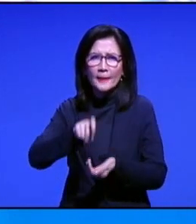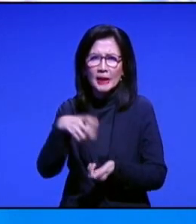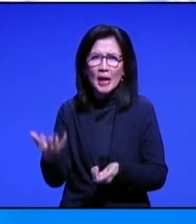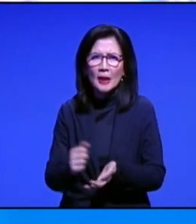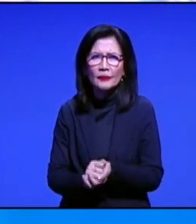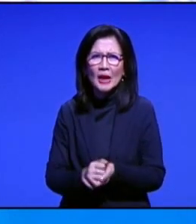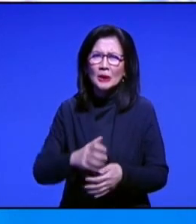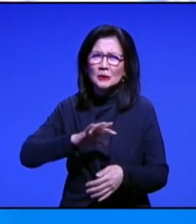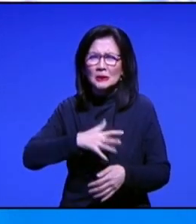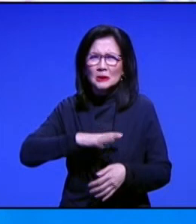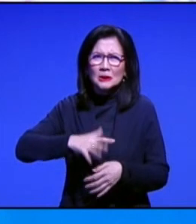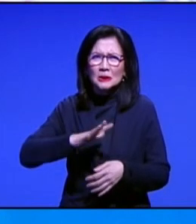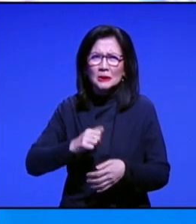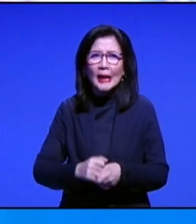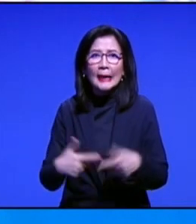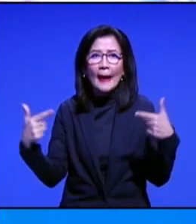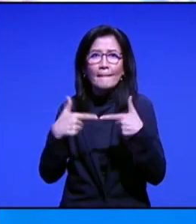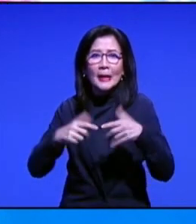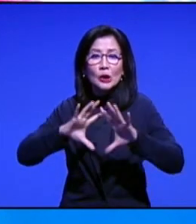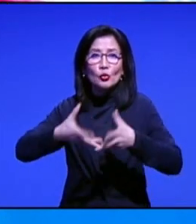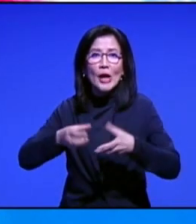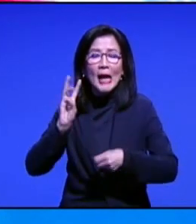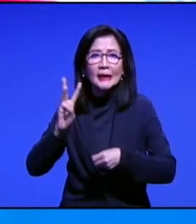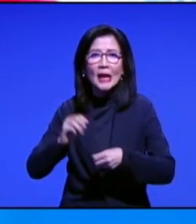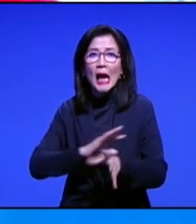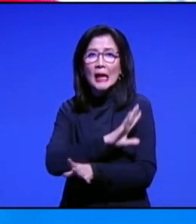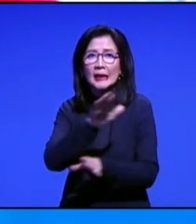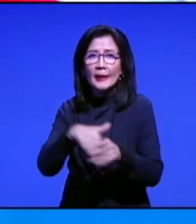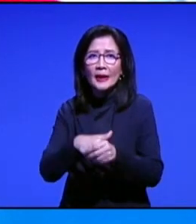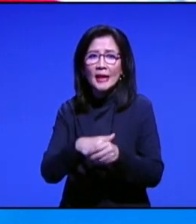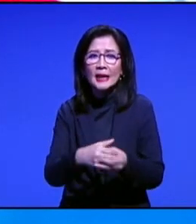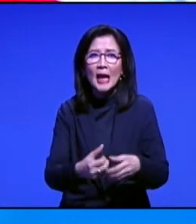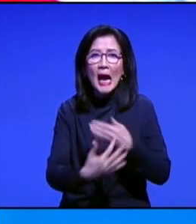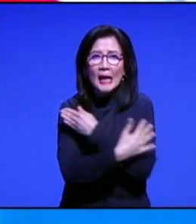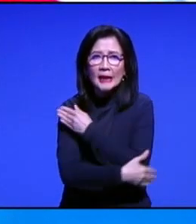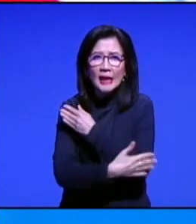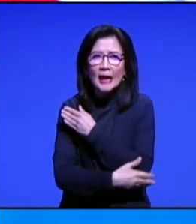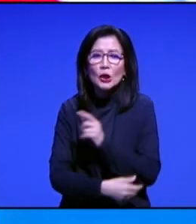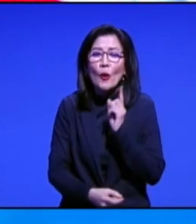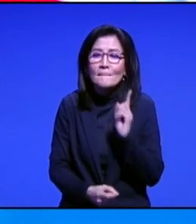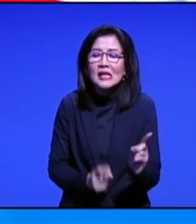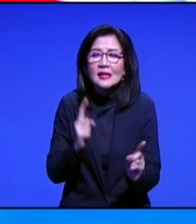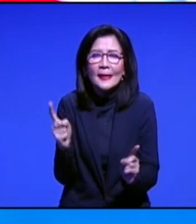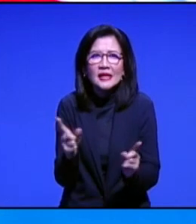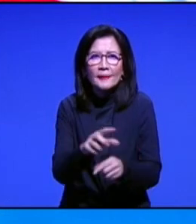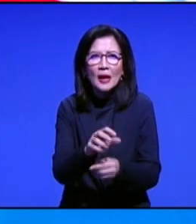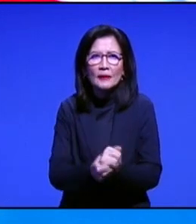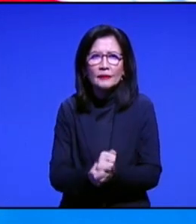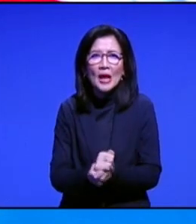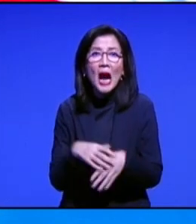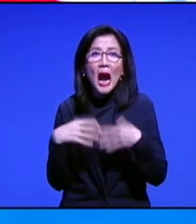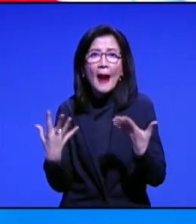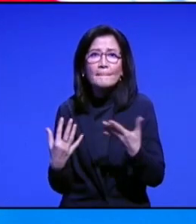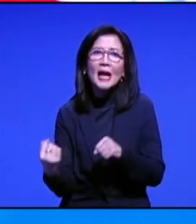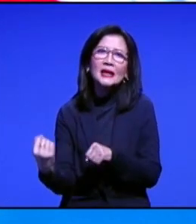memicu kekhawatiran publik mengenai perang dunia ketiga karena keterlibatan sejumlah negara ke masing-masing pihak. Lalu, apa